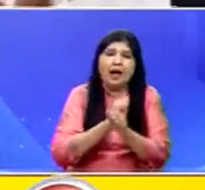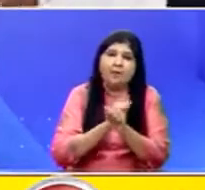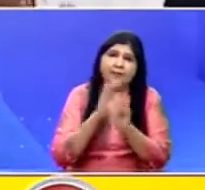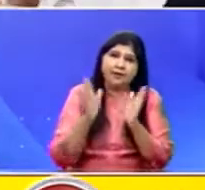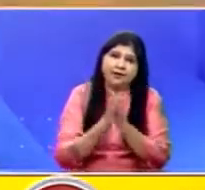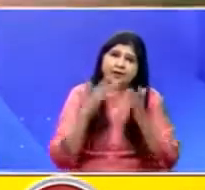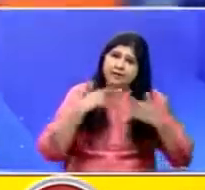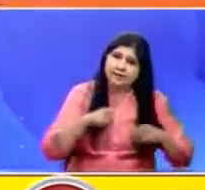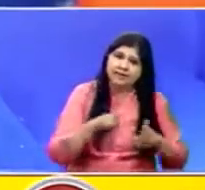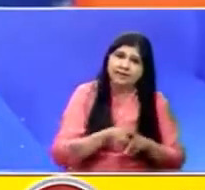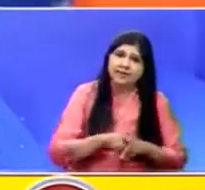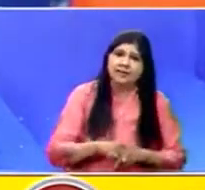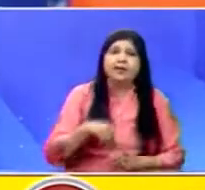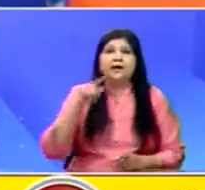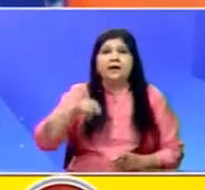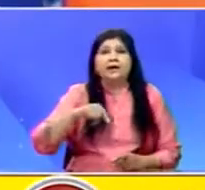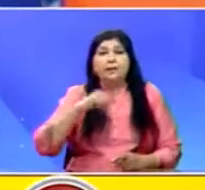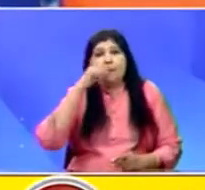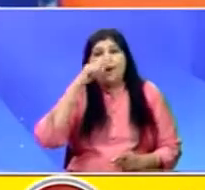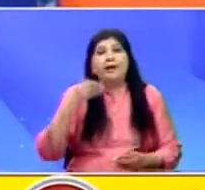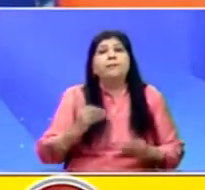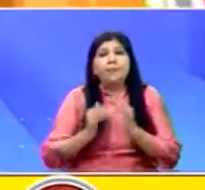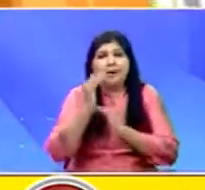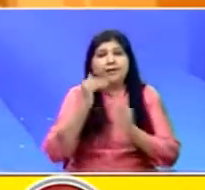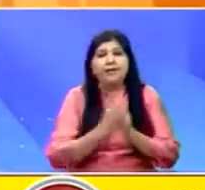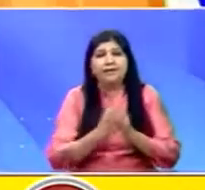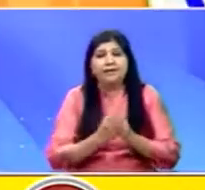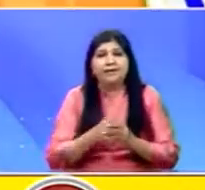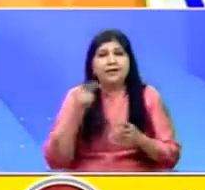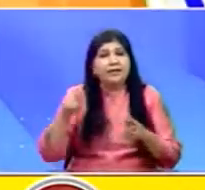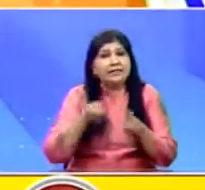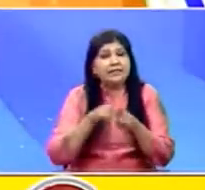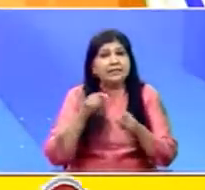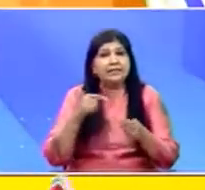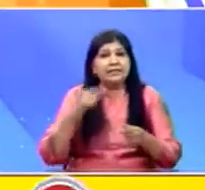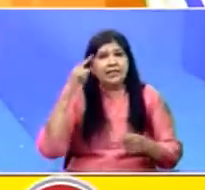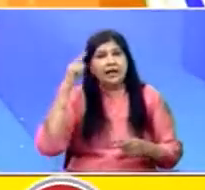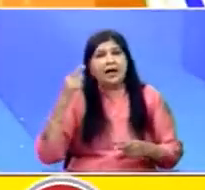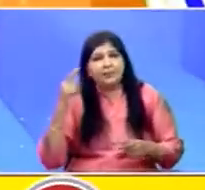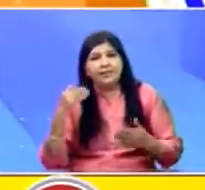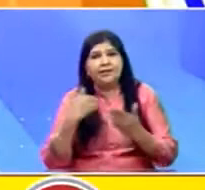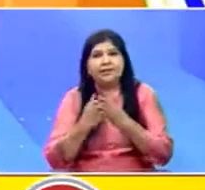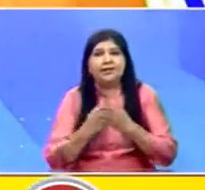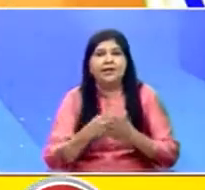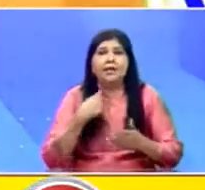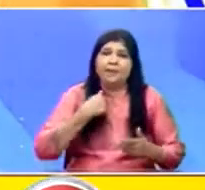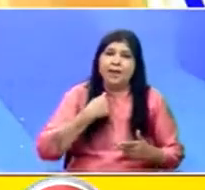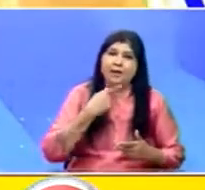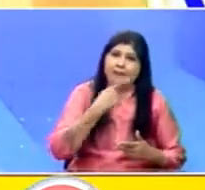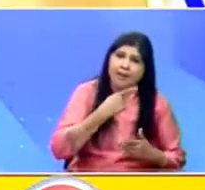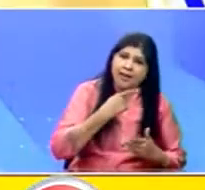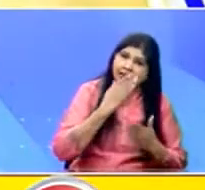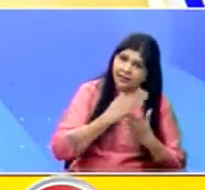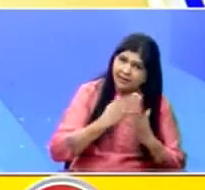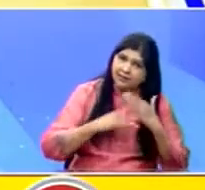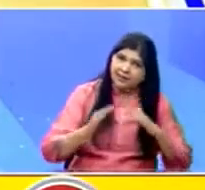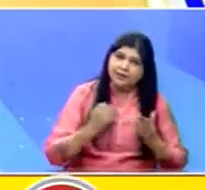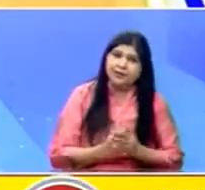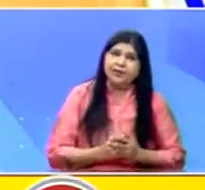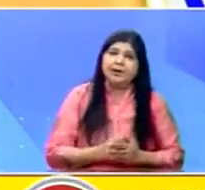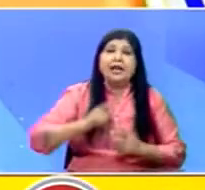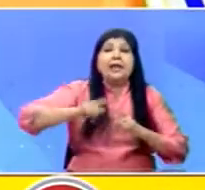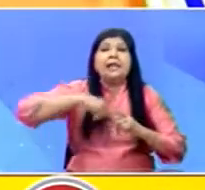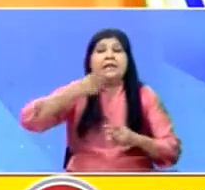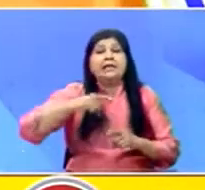रहें, देश का मान बढ़ाते रहें। इसी कामना के साथ मैं अपनी बात समाप्त करता हूं।